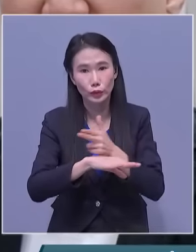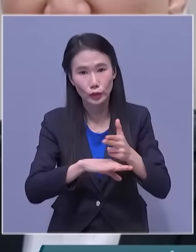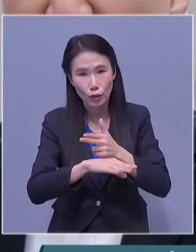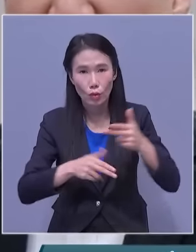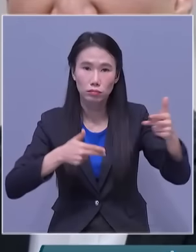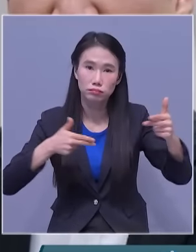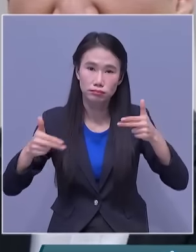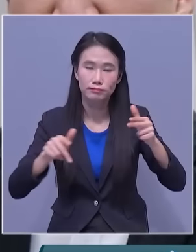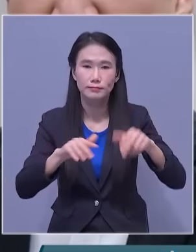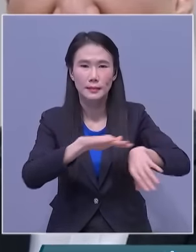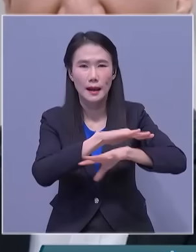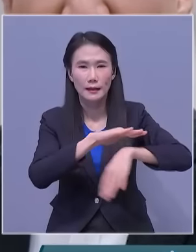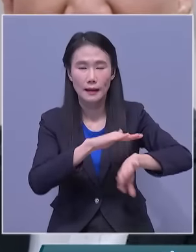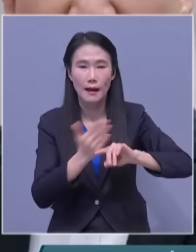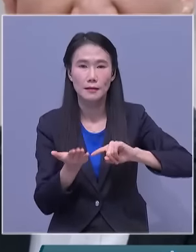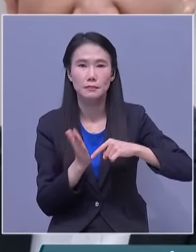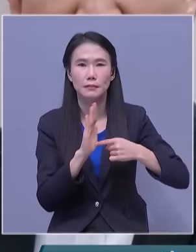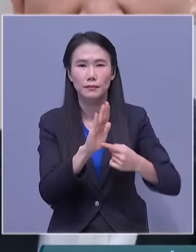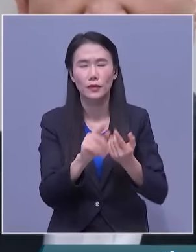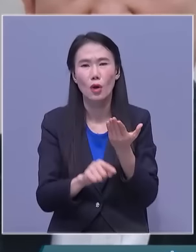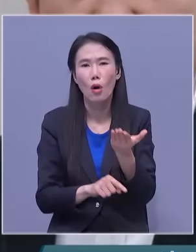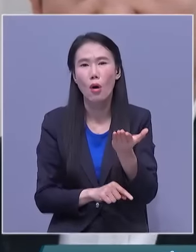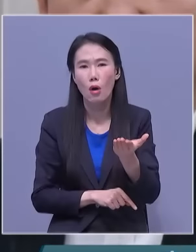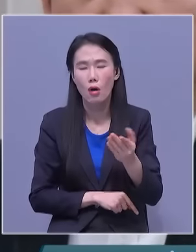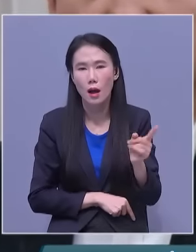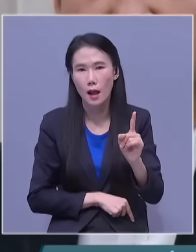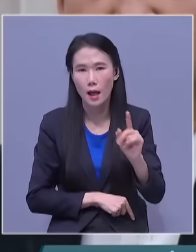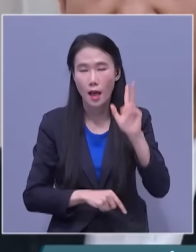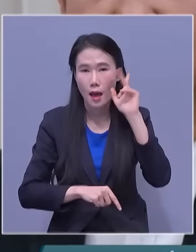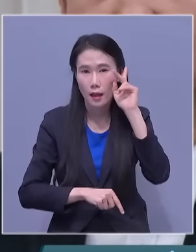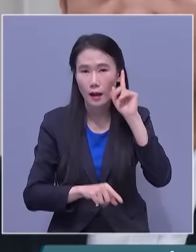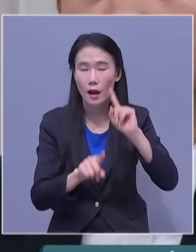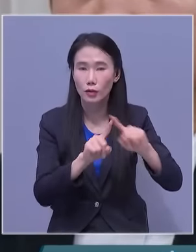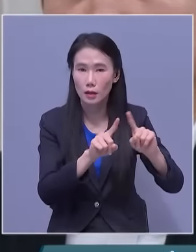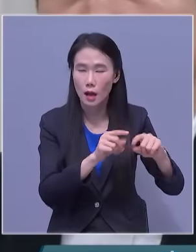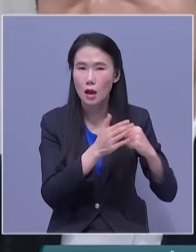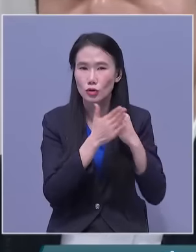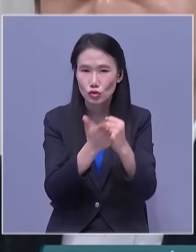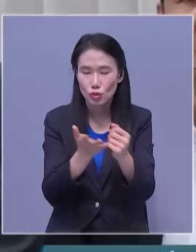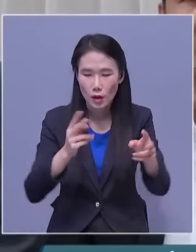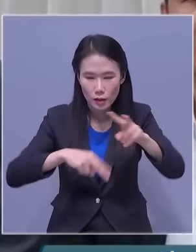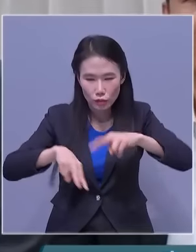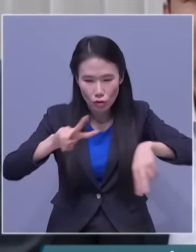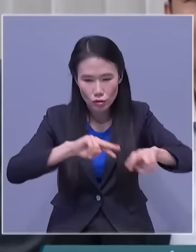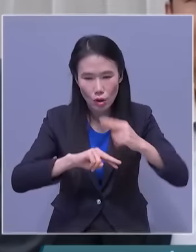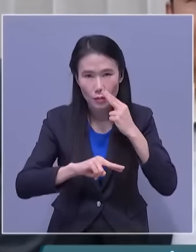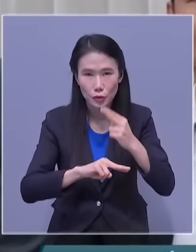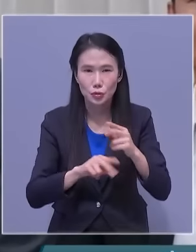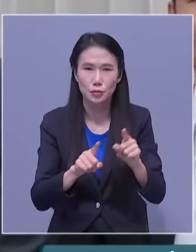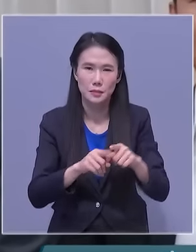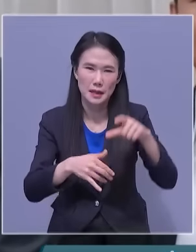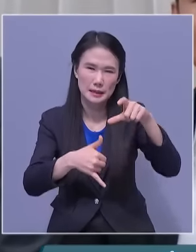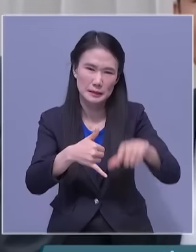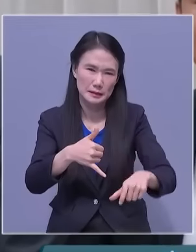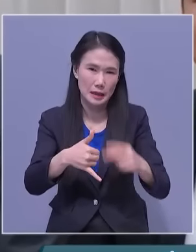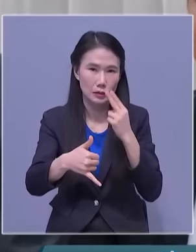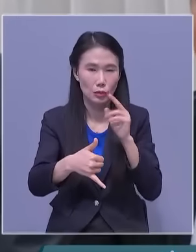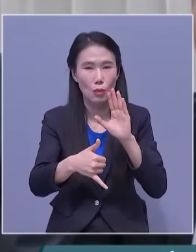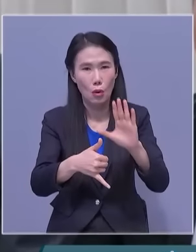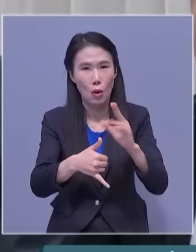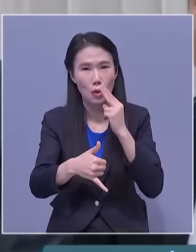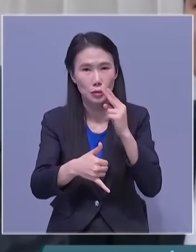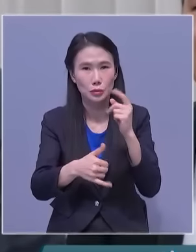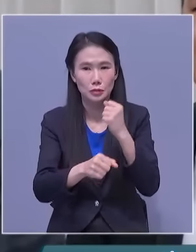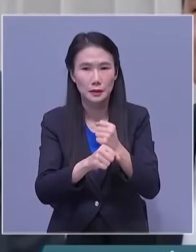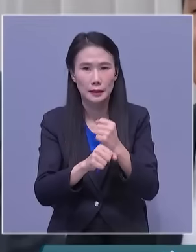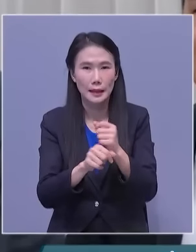บางส่วนมานำเสนอขอความเป็นธรรมกับสื่อมวลชนให้ช่วยกันตรวจสอบพฤติกรรมอันไม่ชอบมาพากลในเรื่องของการ